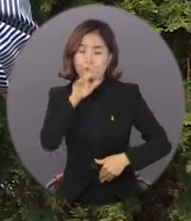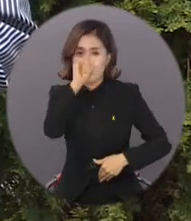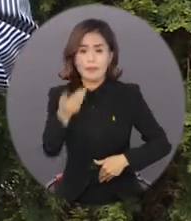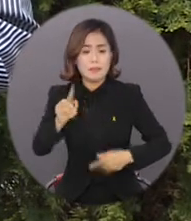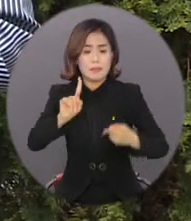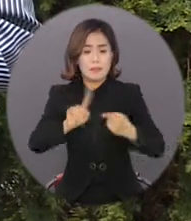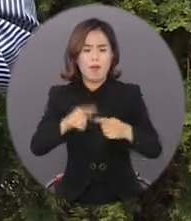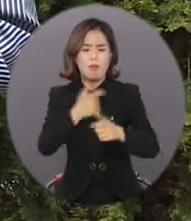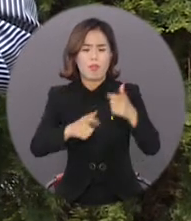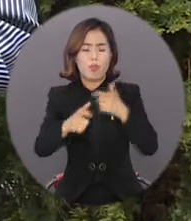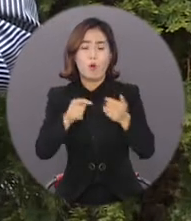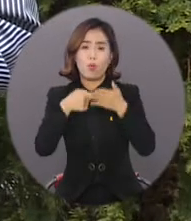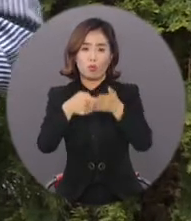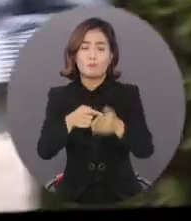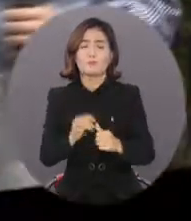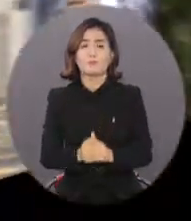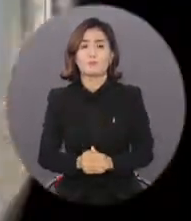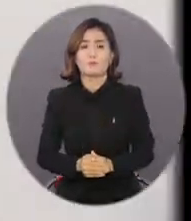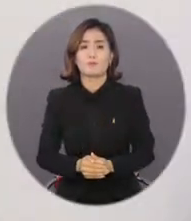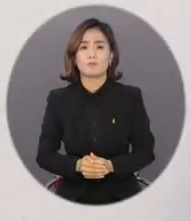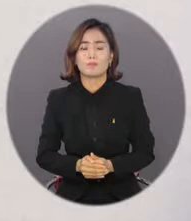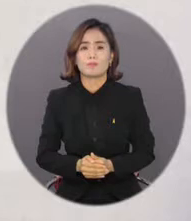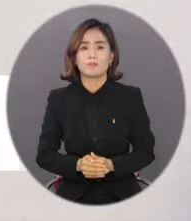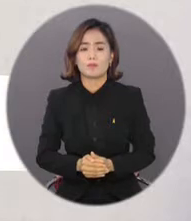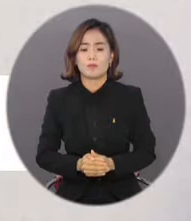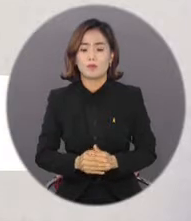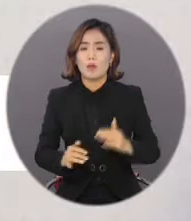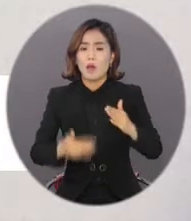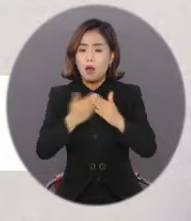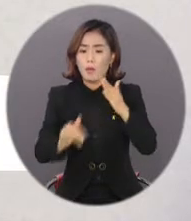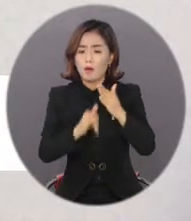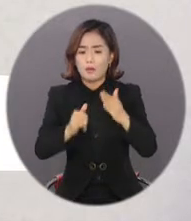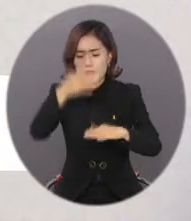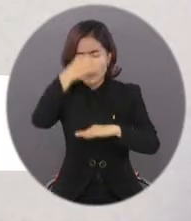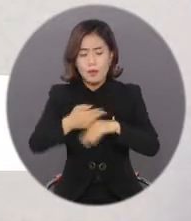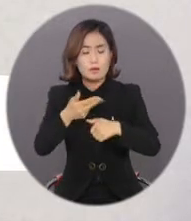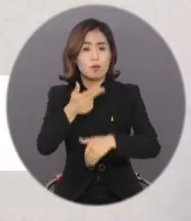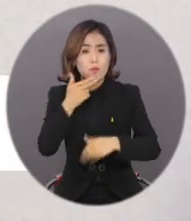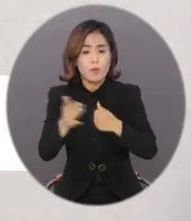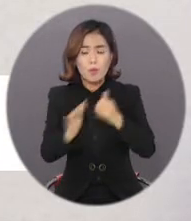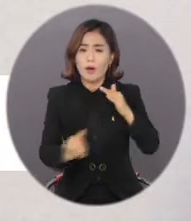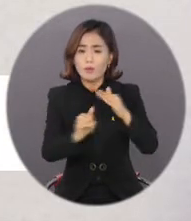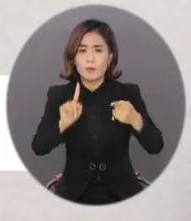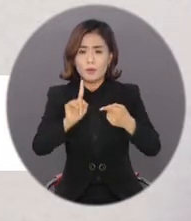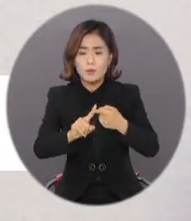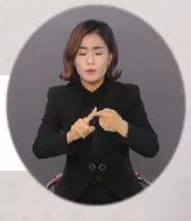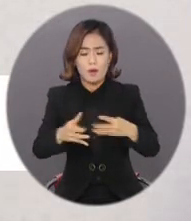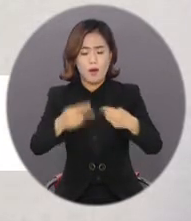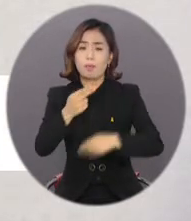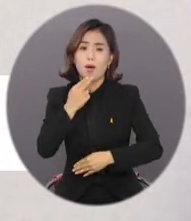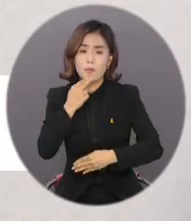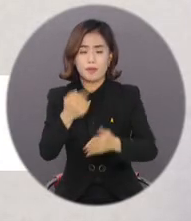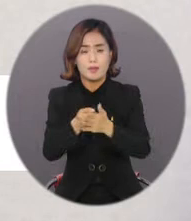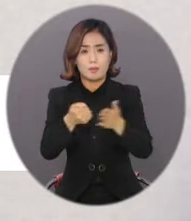못한다며 검찰 측에 항소를 요구했습니다. 유족한테 진심 어린 사과도 진행이 안 됐고 유족과 어떤 손해배상도 합의가 안